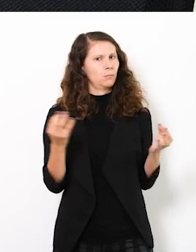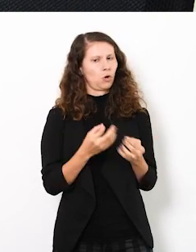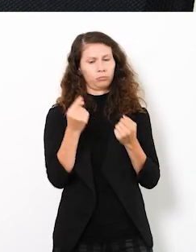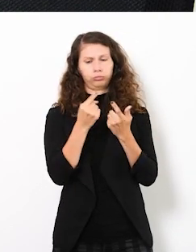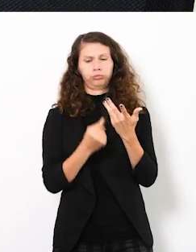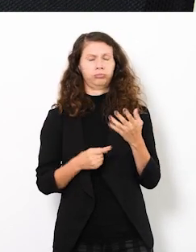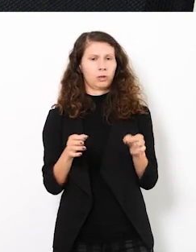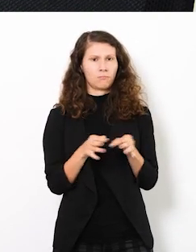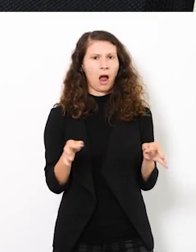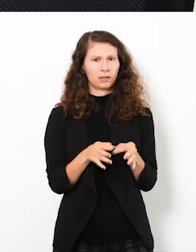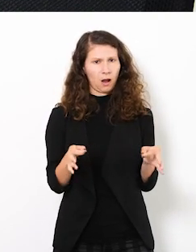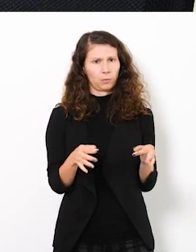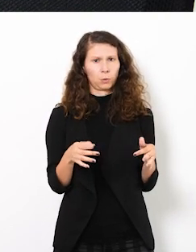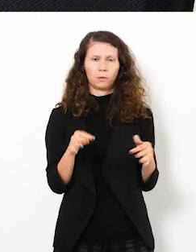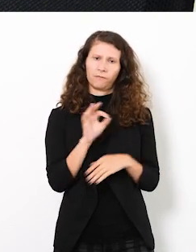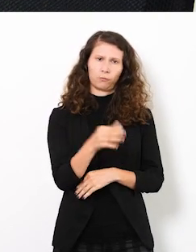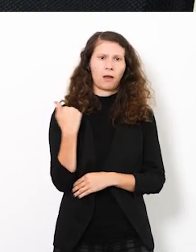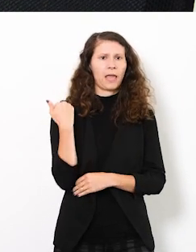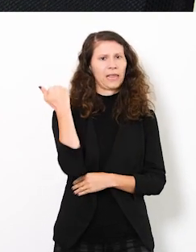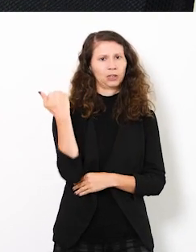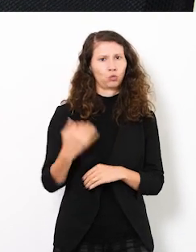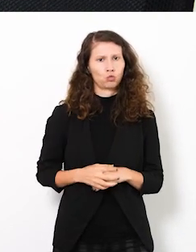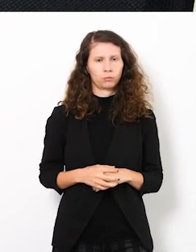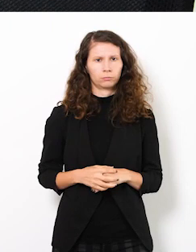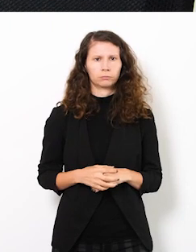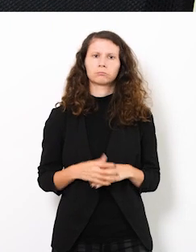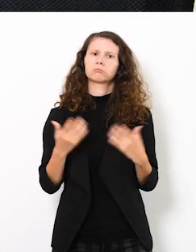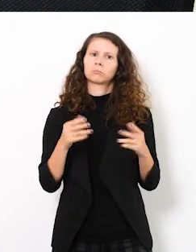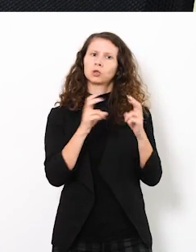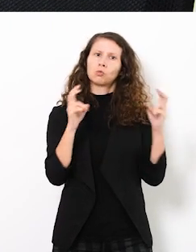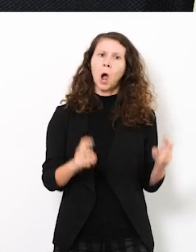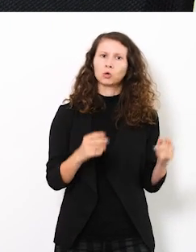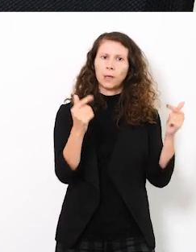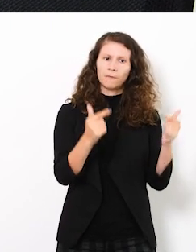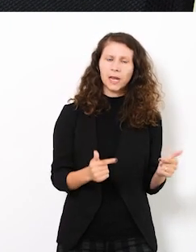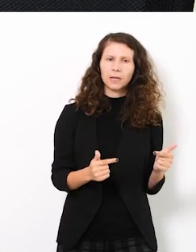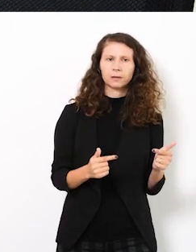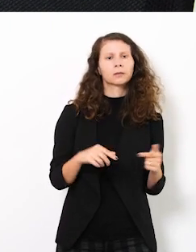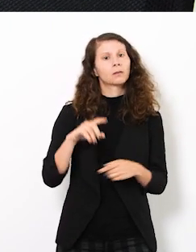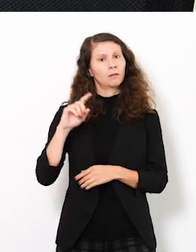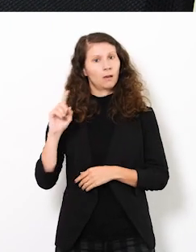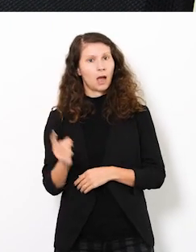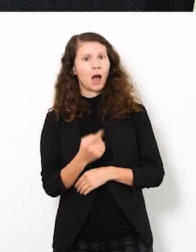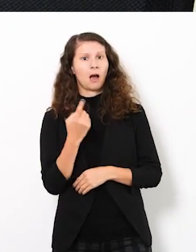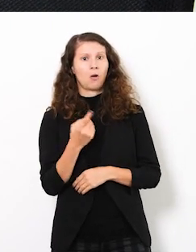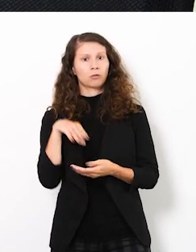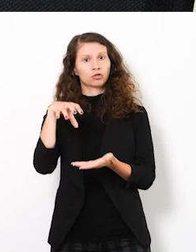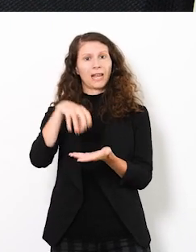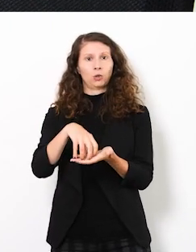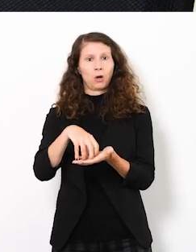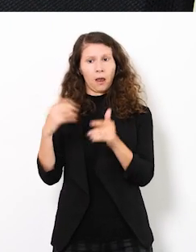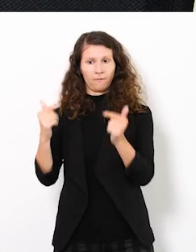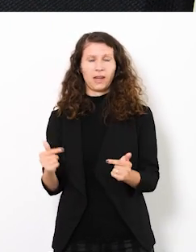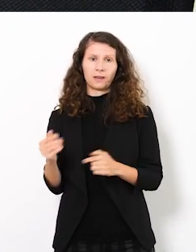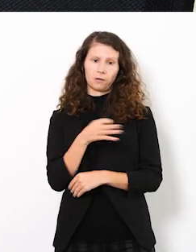von Maßnahmen, um dort eben auch zu entlasten. Und eine Sache, die für die Pflege zu Hause, aber auch für die stationäre Pflege für